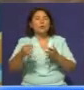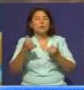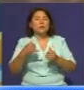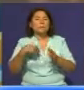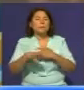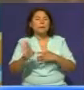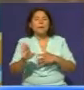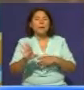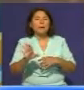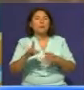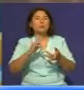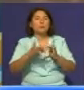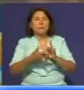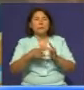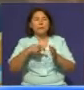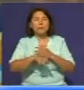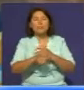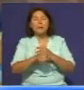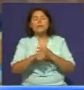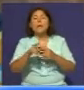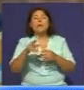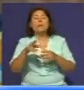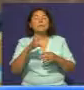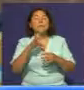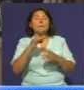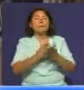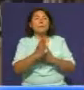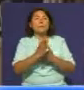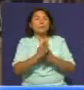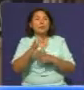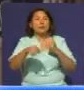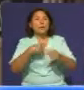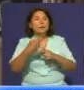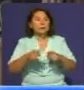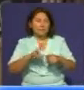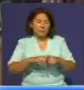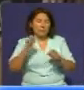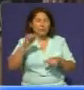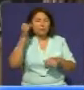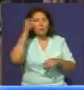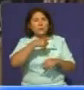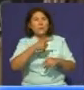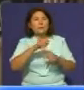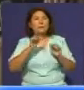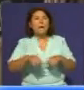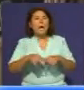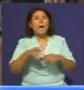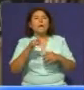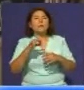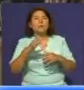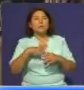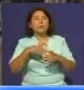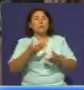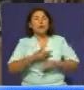бармай-ақ, зейнетақы қорындағы қызметтер туралы электрондық сервистер арқылы барлық мәліметті алуға мүмкіндік мол. Ашық есік күніне